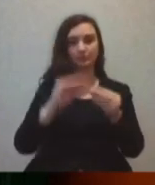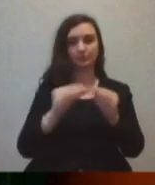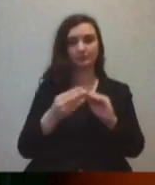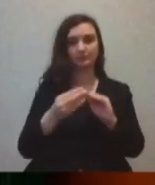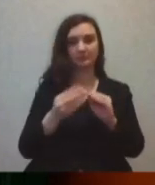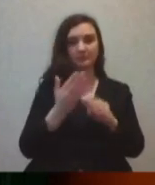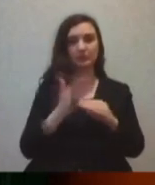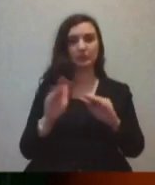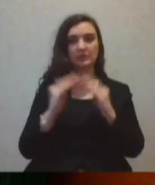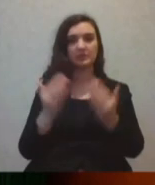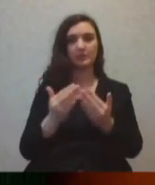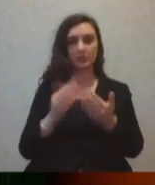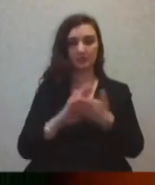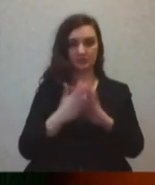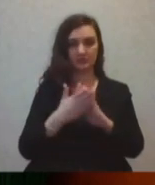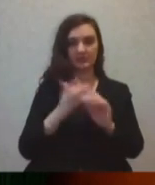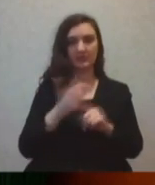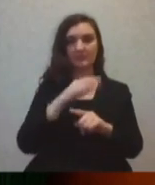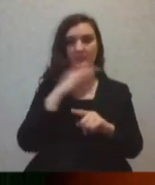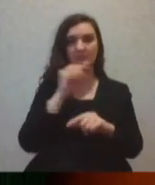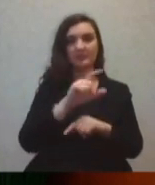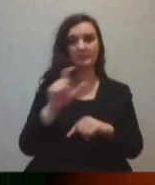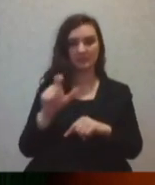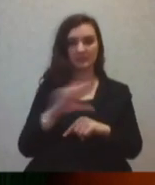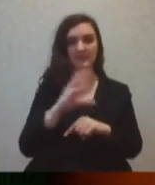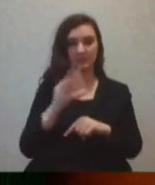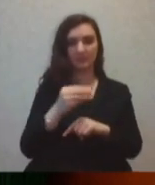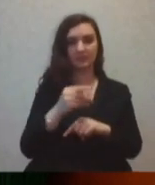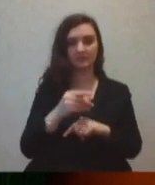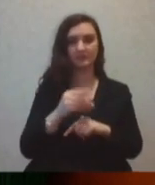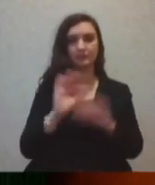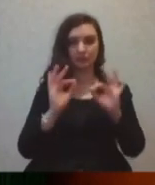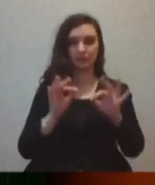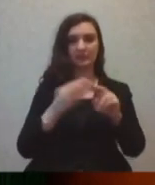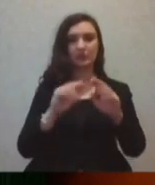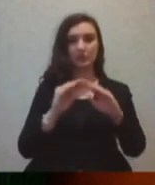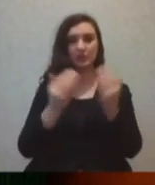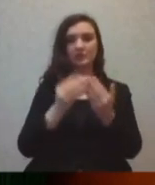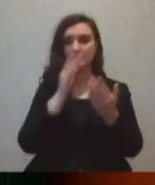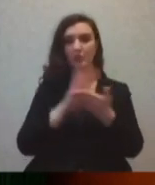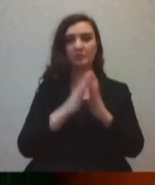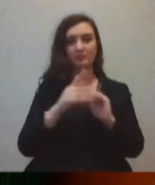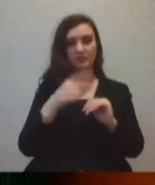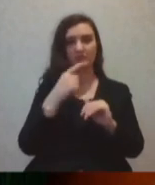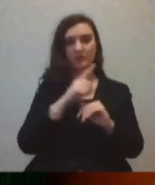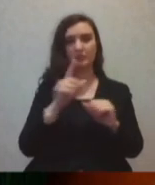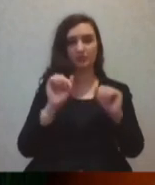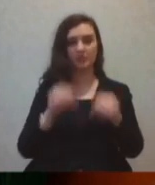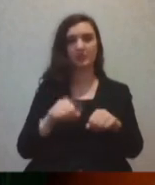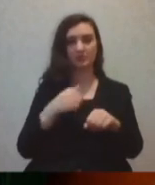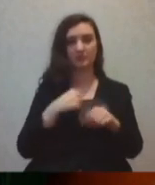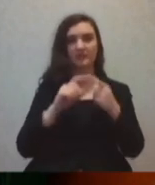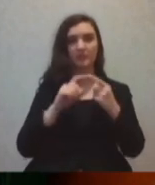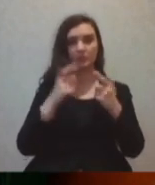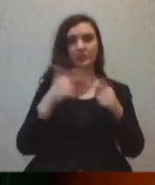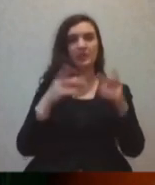პრობლემებზე იზოლაციის პირობებში. სხვადასხვა ძალიან ბევრმა ადამიანმა სწორედ იზოლაციის პირობებში თქვა, რომ შეიძლება ჩვენ ვირუსი